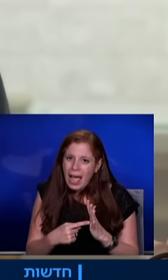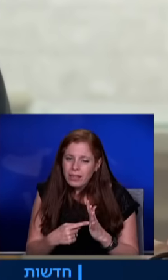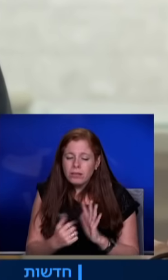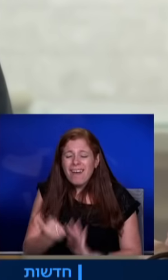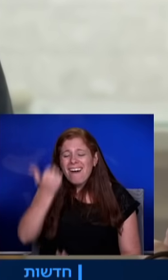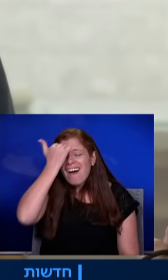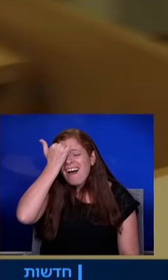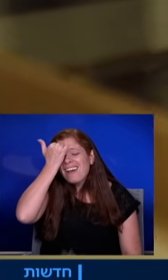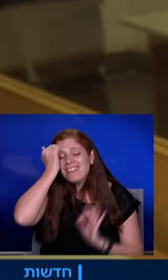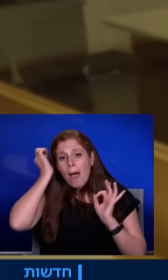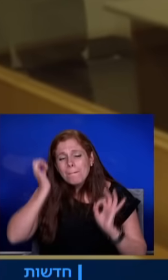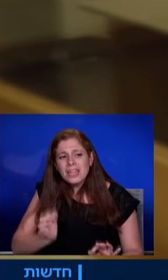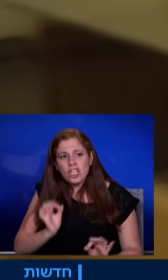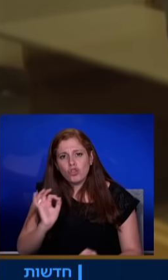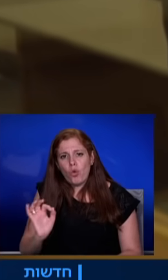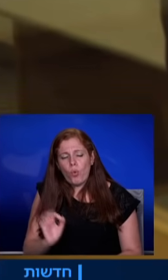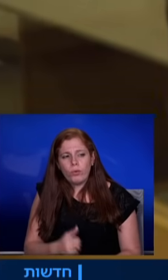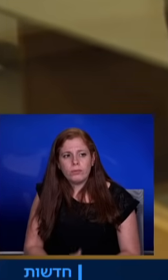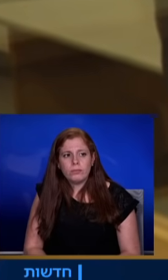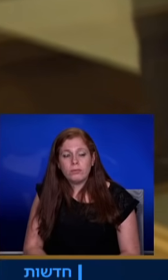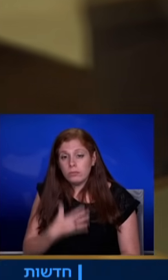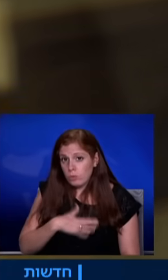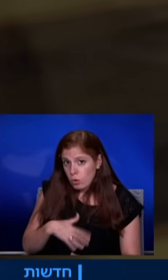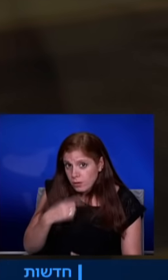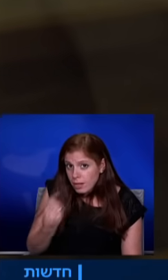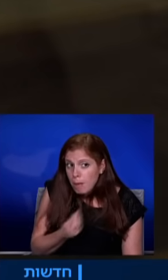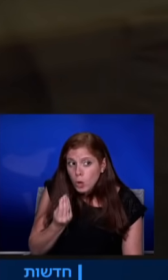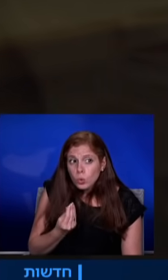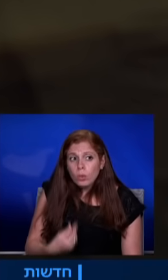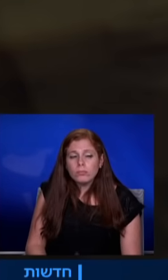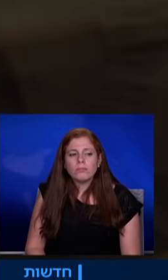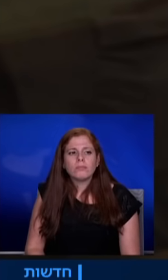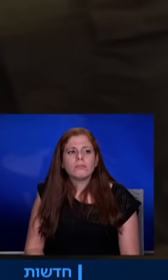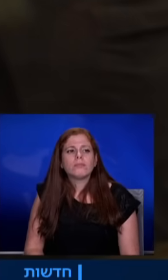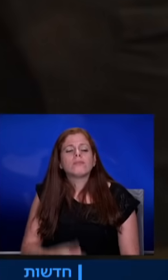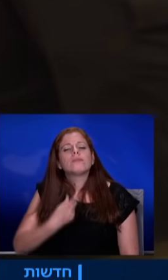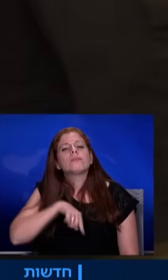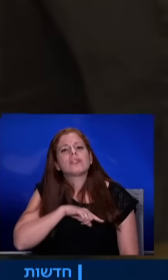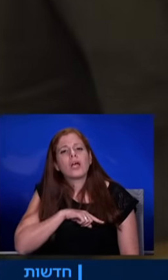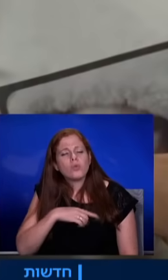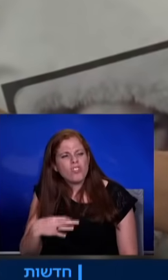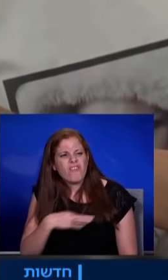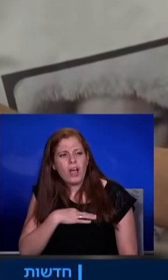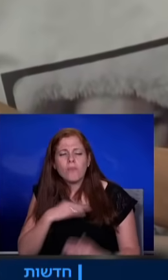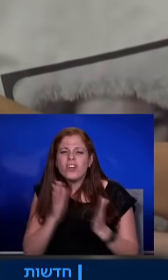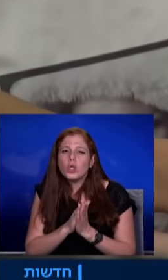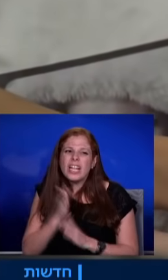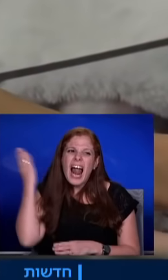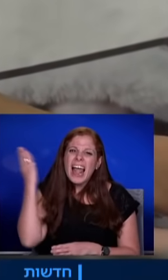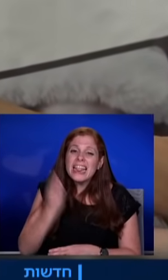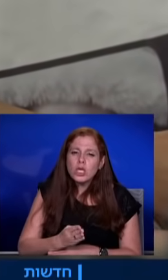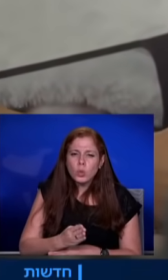להחרטה הכנה האמיתית שלו. אתה רוצה להגיד משהו? אנו הקורבנות מבקשות להעניש בחומרה את הרוצח